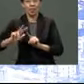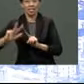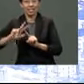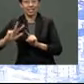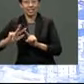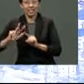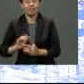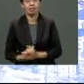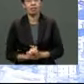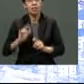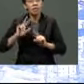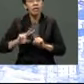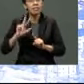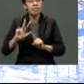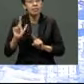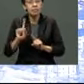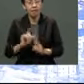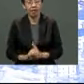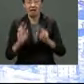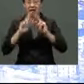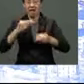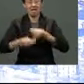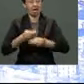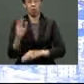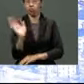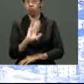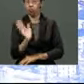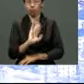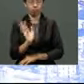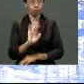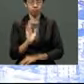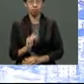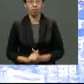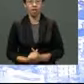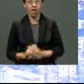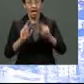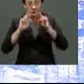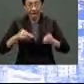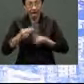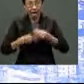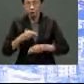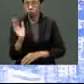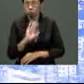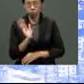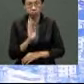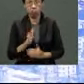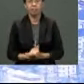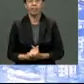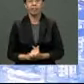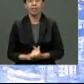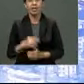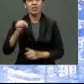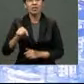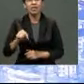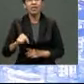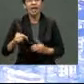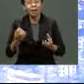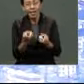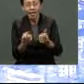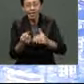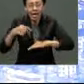อันนี้ไม่ให้มีร้านค้าไม่ให้มีอะไรเลยครับทำได้ไหมก็คือให้เป็นพื้นที่ที่ลงไปชายหาด